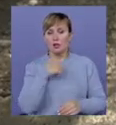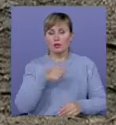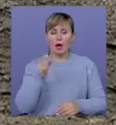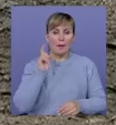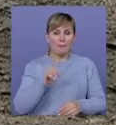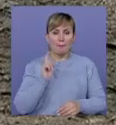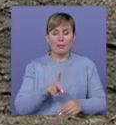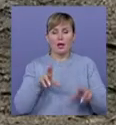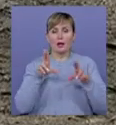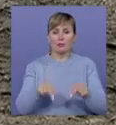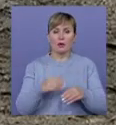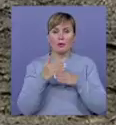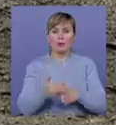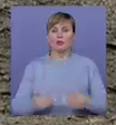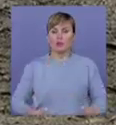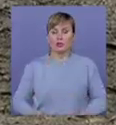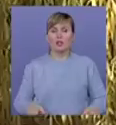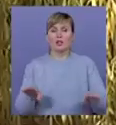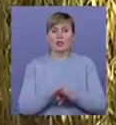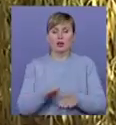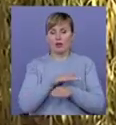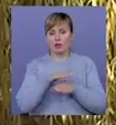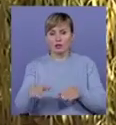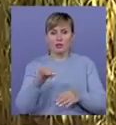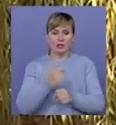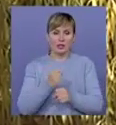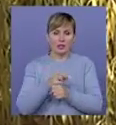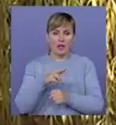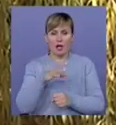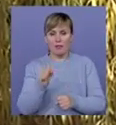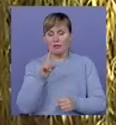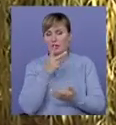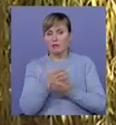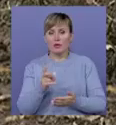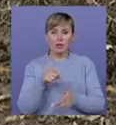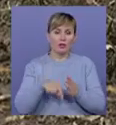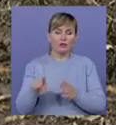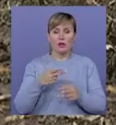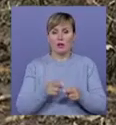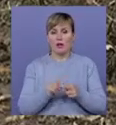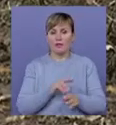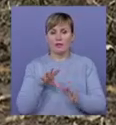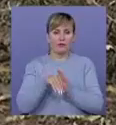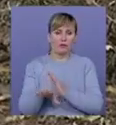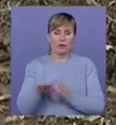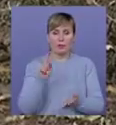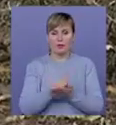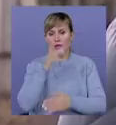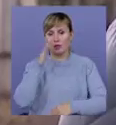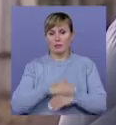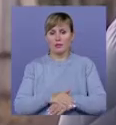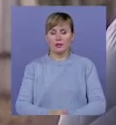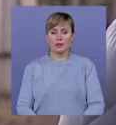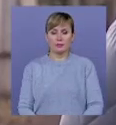пока пообещали помочь жителям закрыть колодец и залатать яму, даже несмотря на то, что это не входит в обязанности акимата.